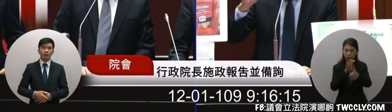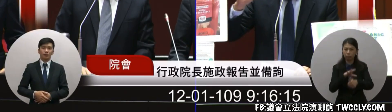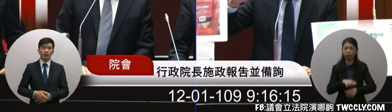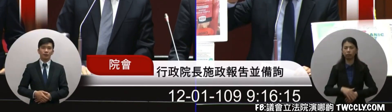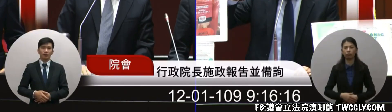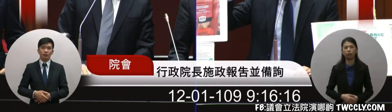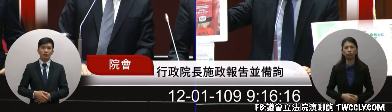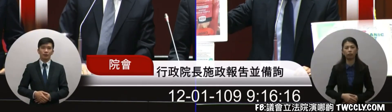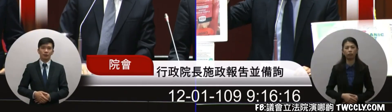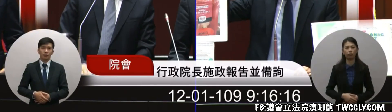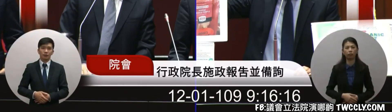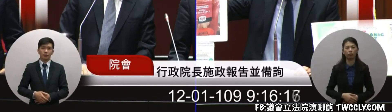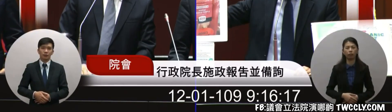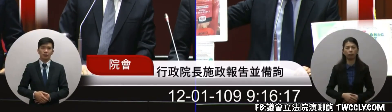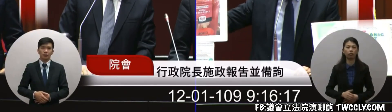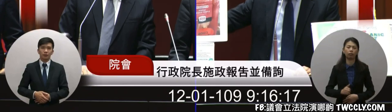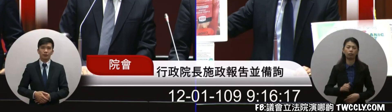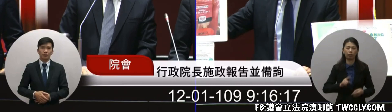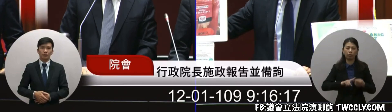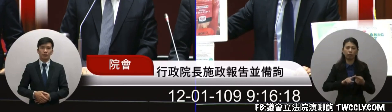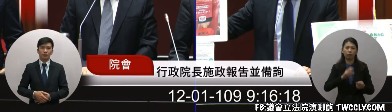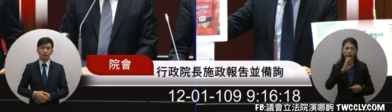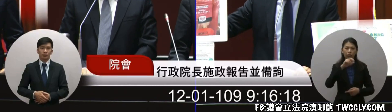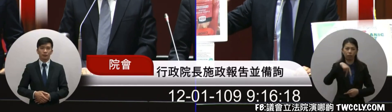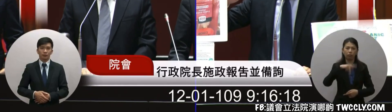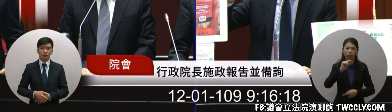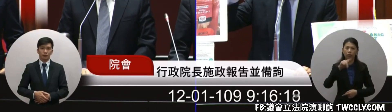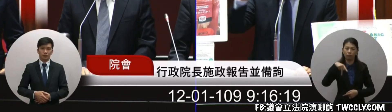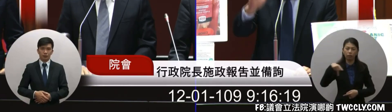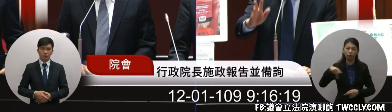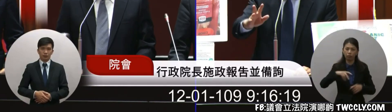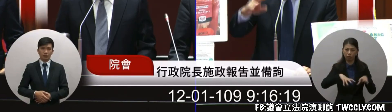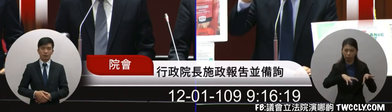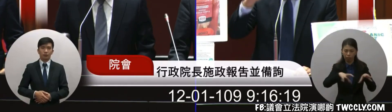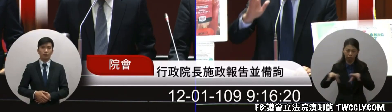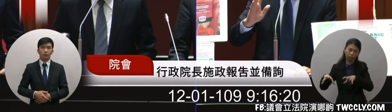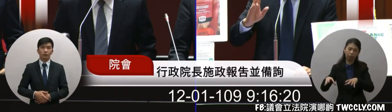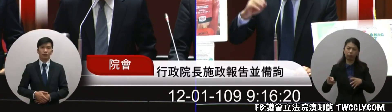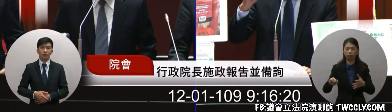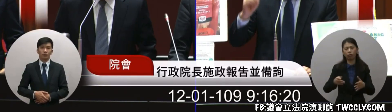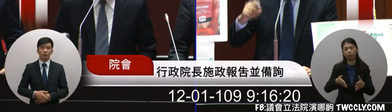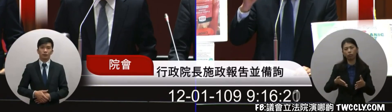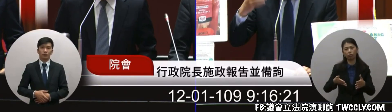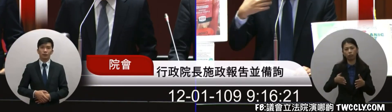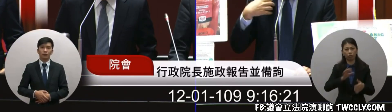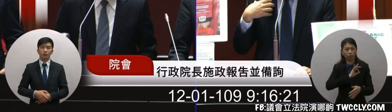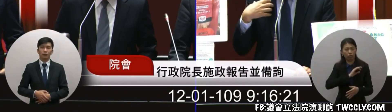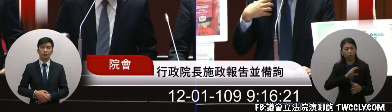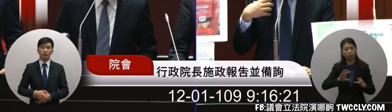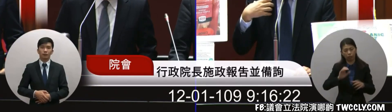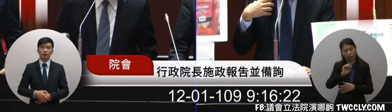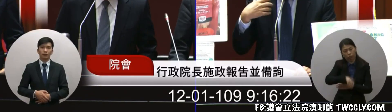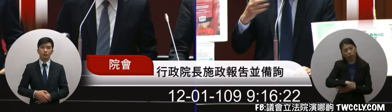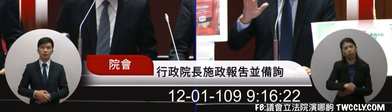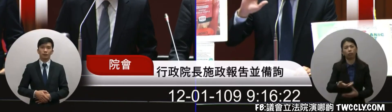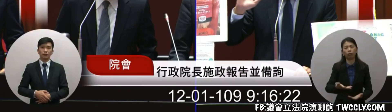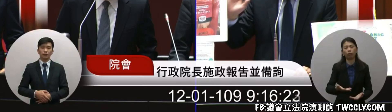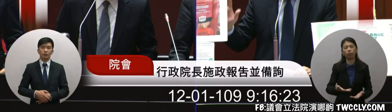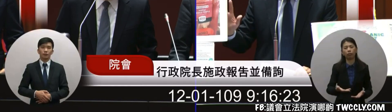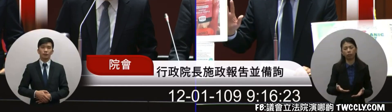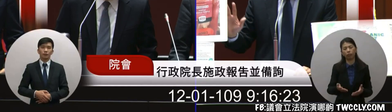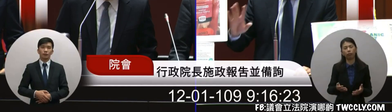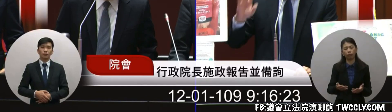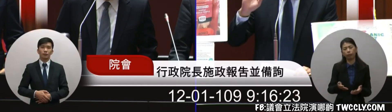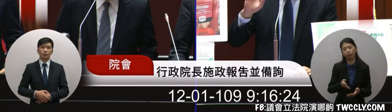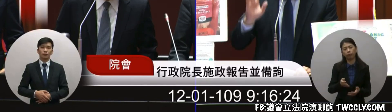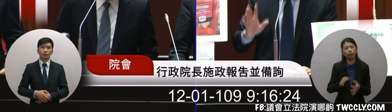说我没错了哈，这些 CPTPP 的国家他接不接受或怎么样，或者他们也承受跟我们一样压力，这个都没有